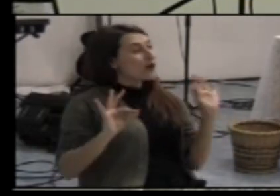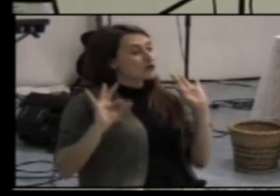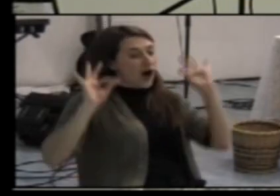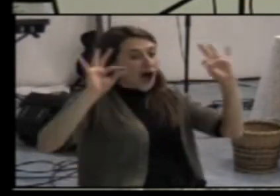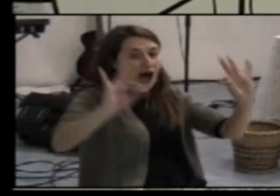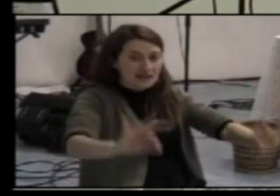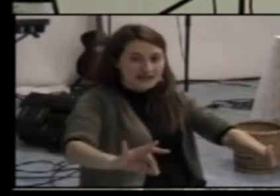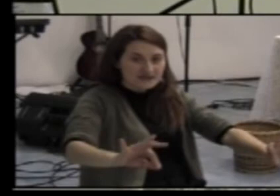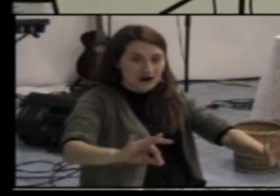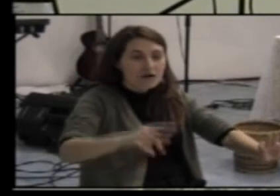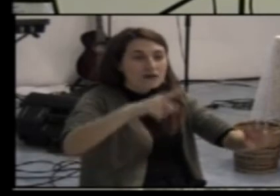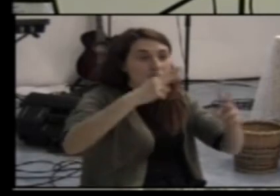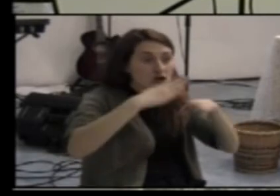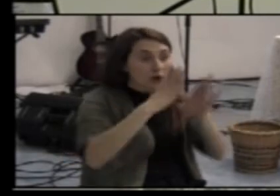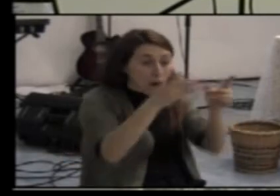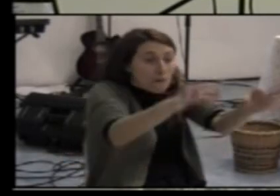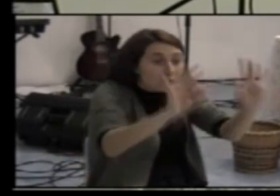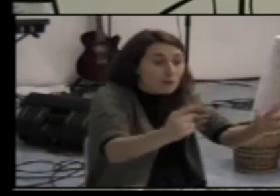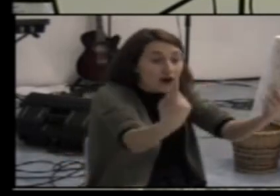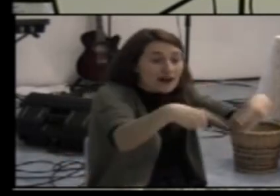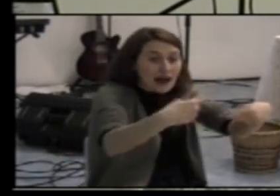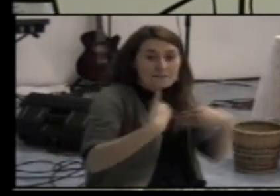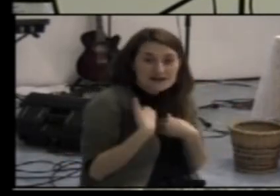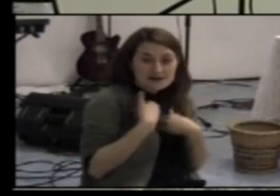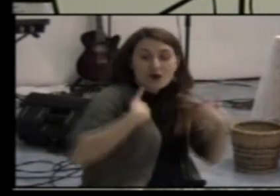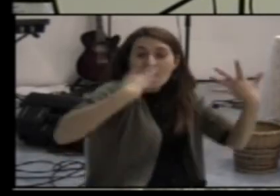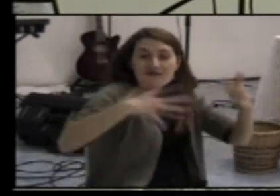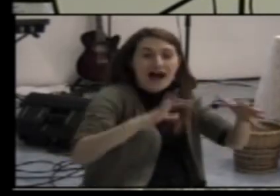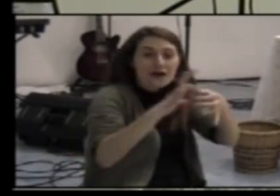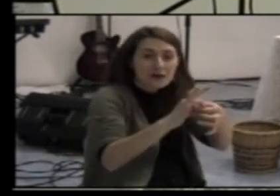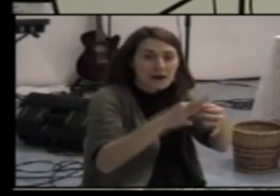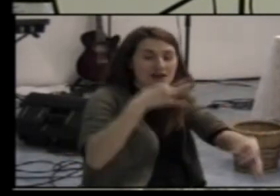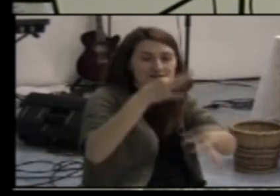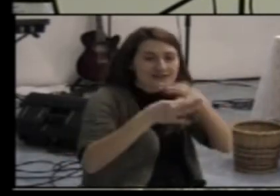Dio è estremamente serio riguardo ai patti.